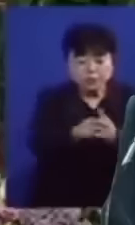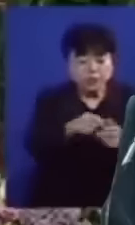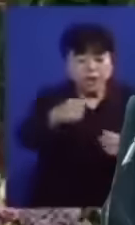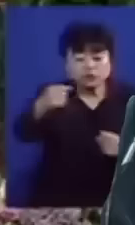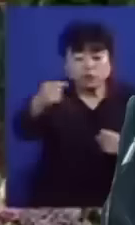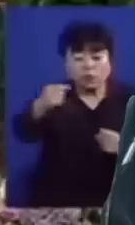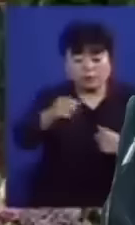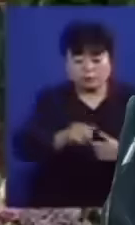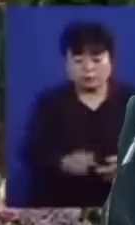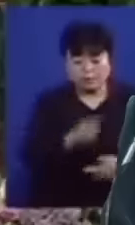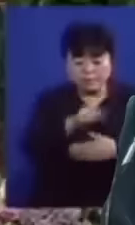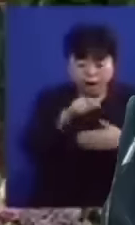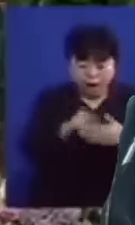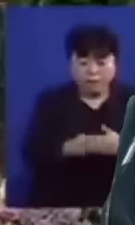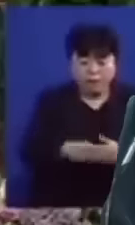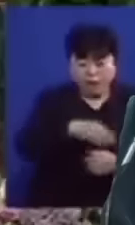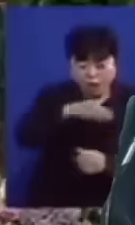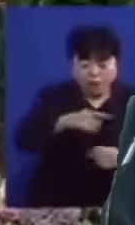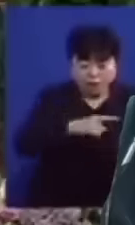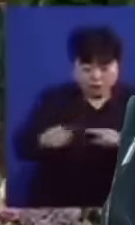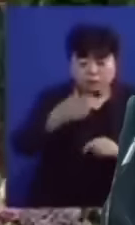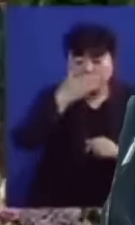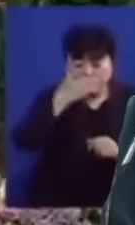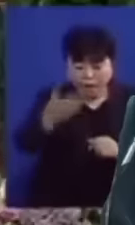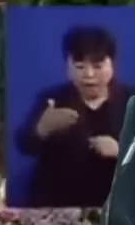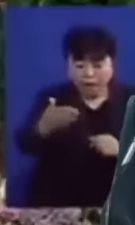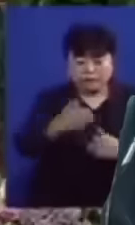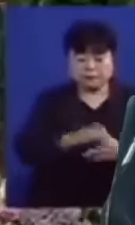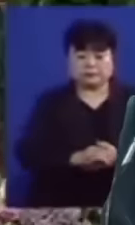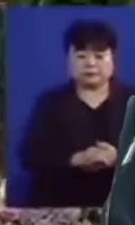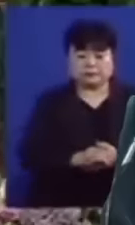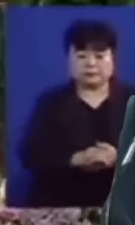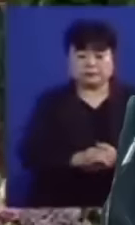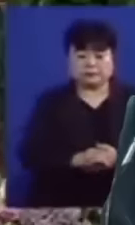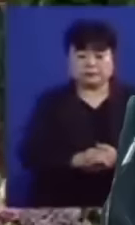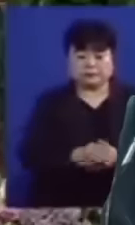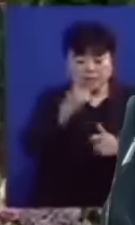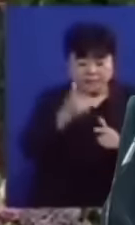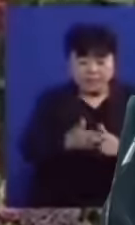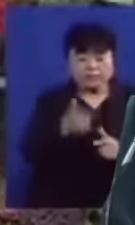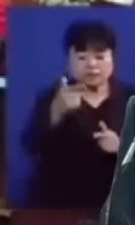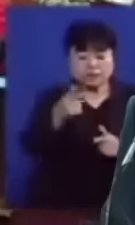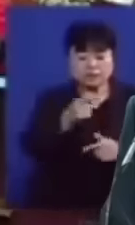믿음으로 마음과 환경을 다스릴 수 있고